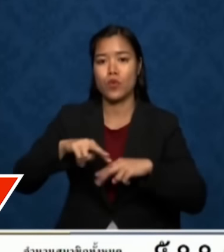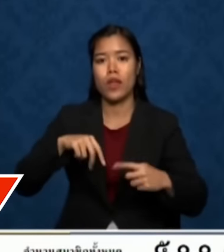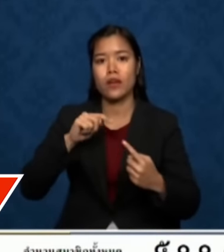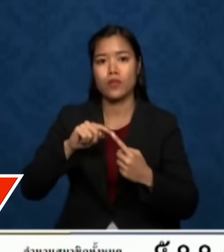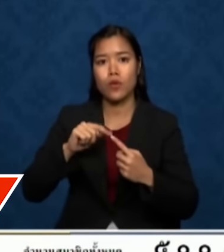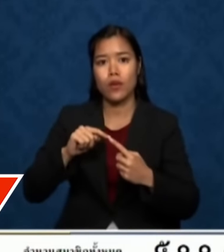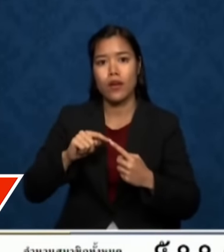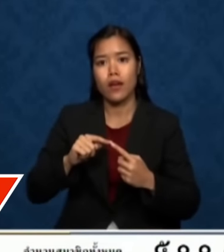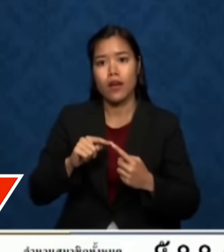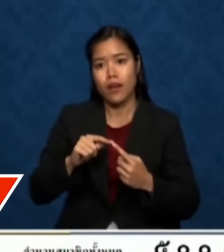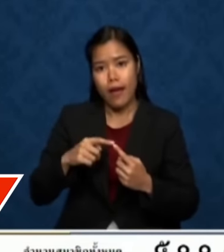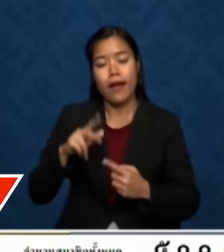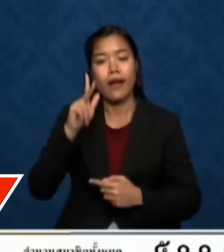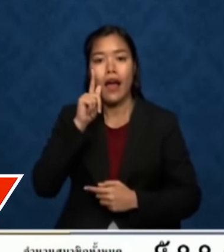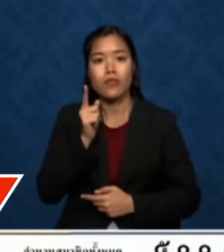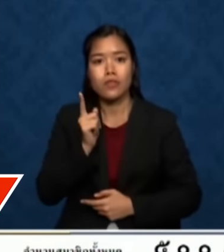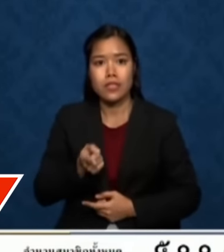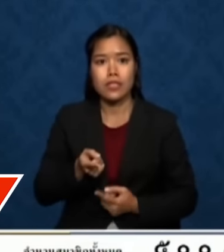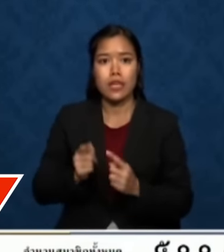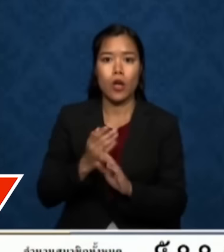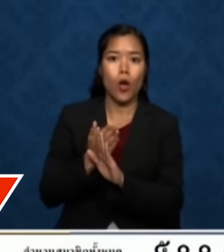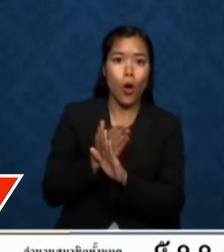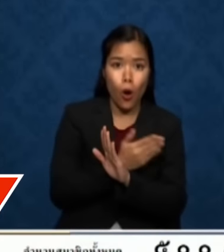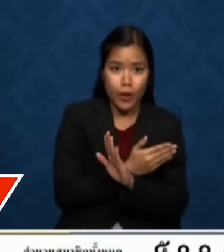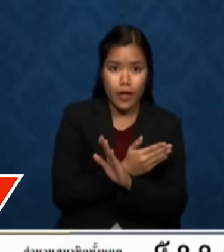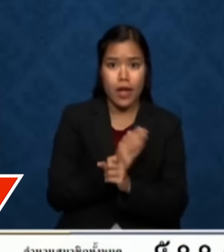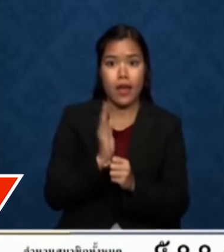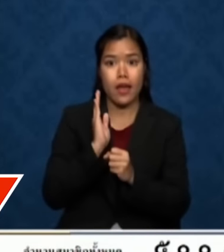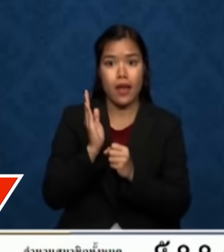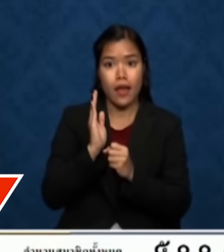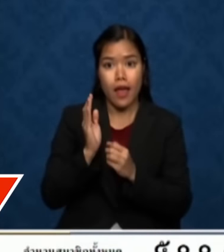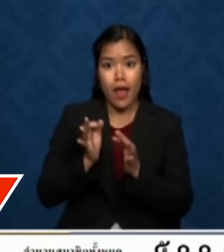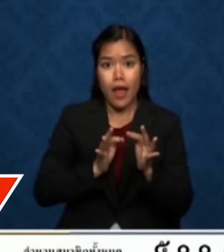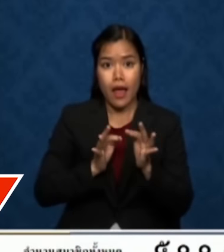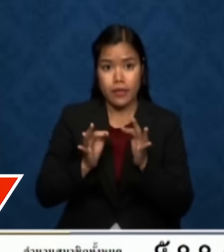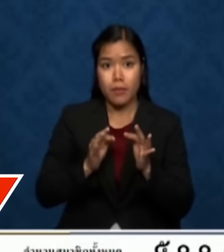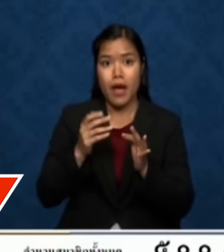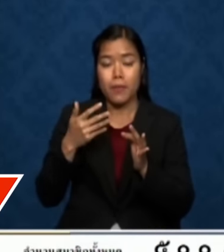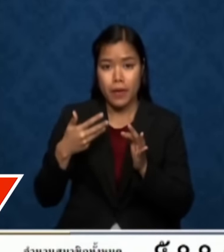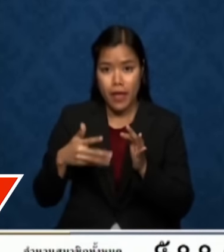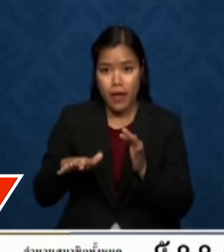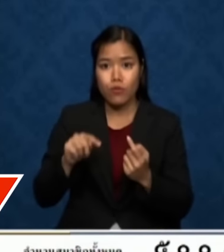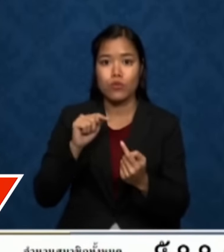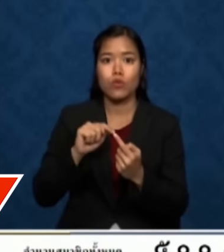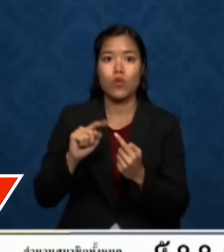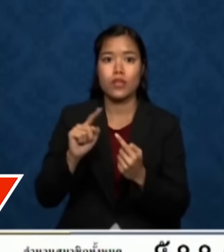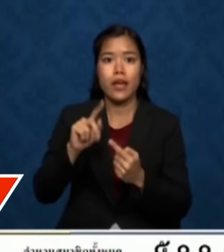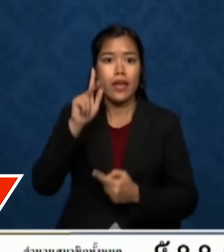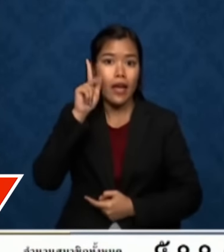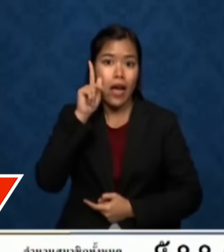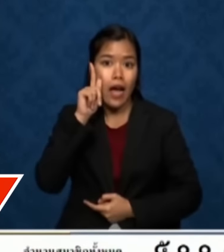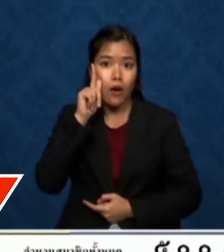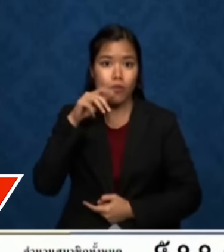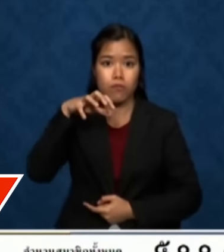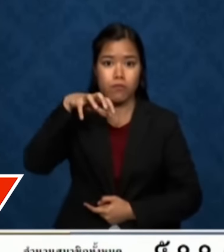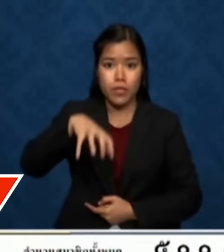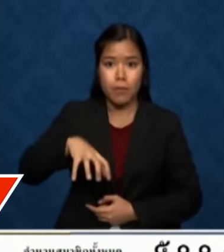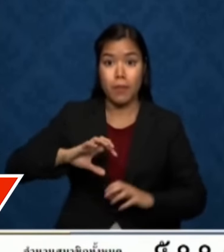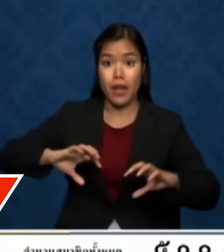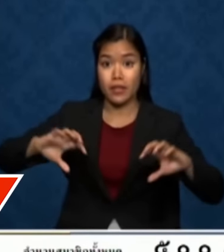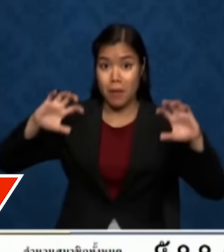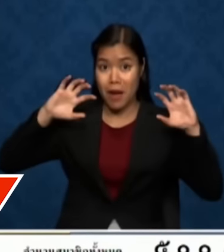านี้สสประกรณ์วุฒิค่ะได้อธิบายไปแล้วได้มีการอภิปรายไปแล้วนะคะว่ามีข่าวว่าทำเนียบรัฐบาลจั